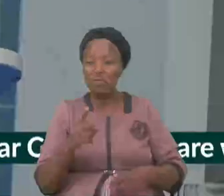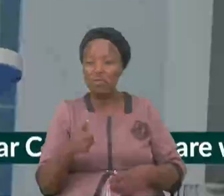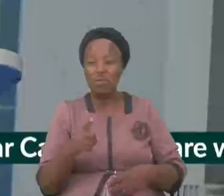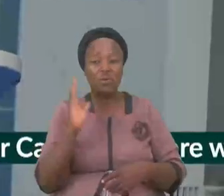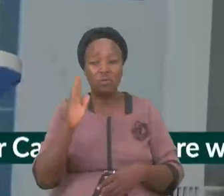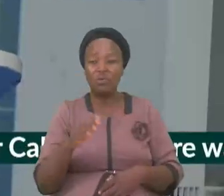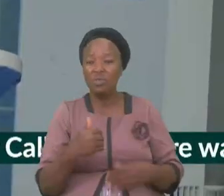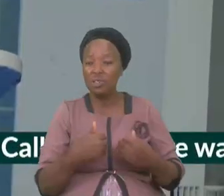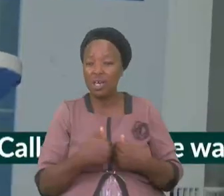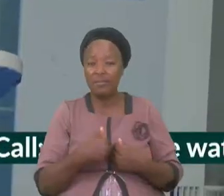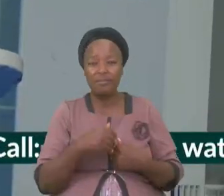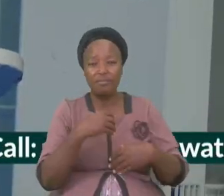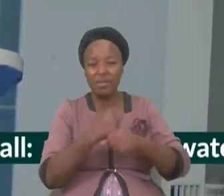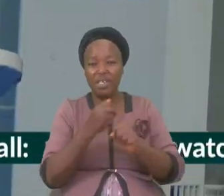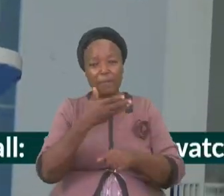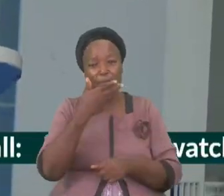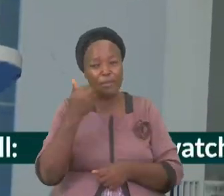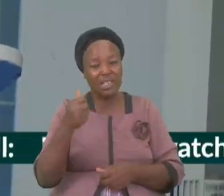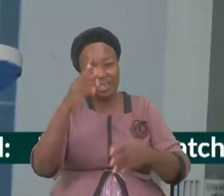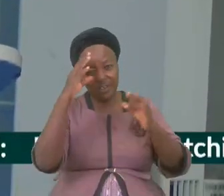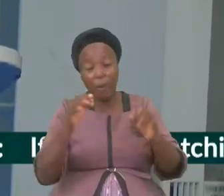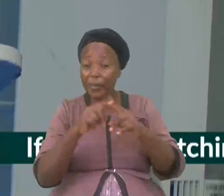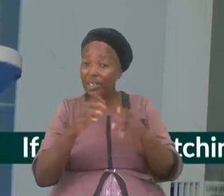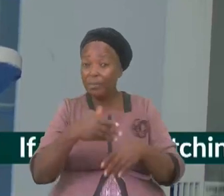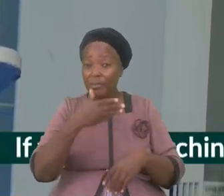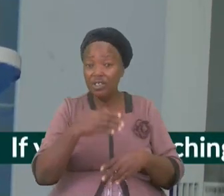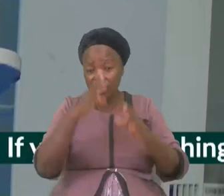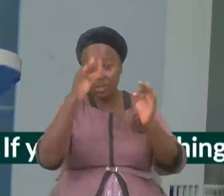On ne pourrait pas prendre une meilleure décision que celle-là.